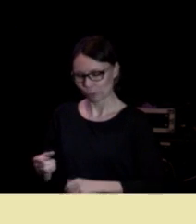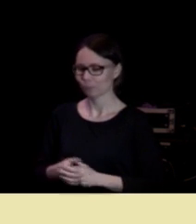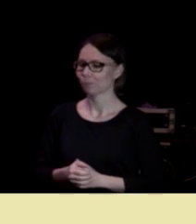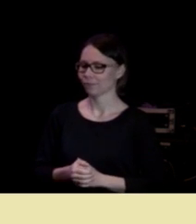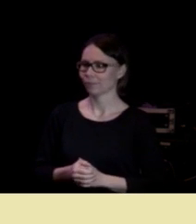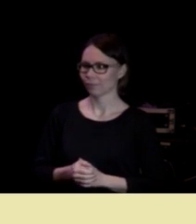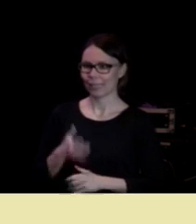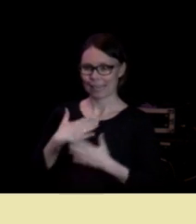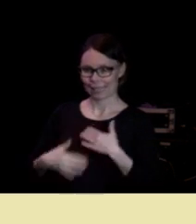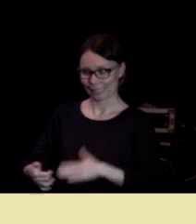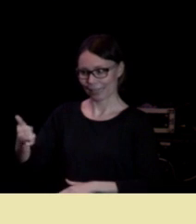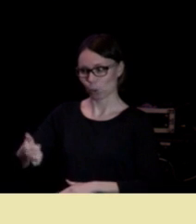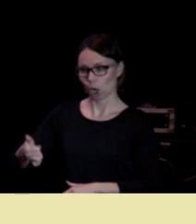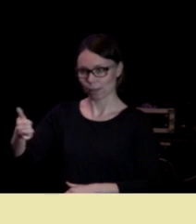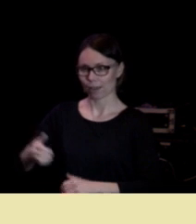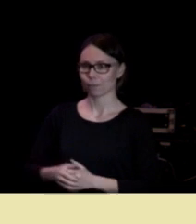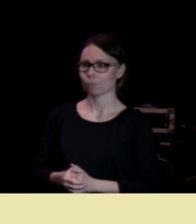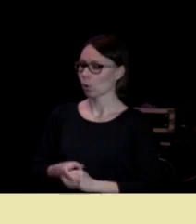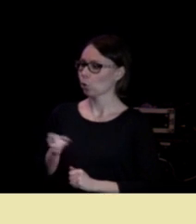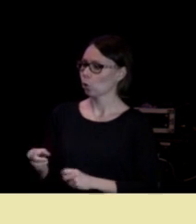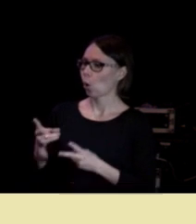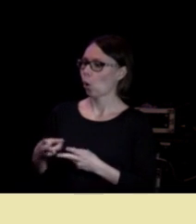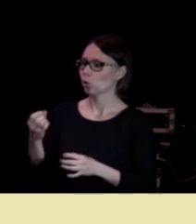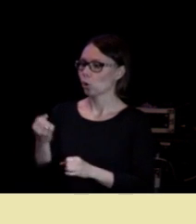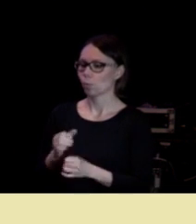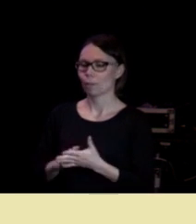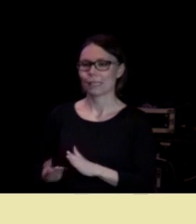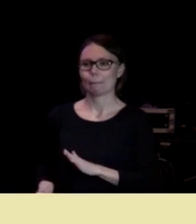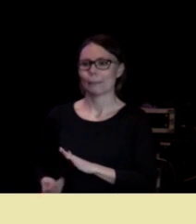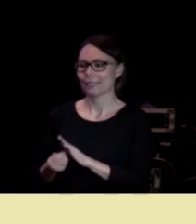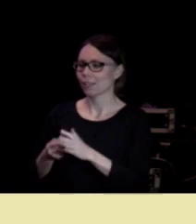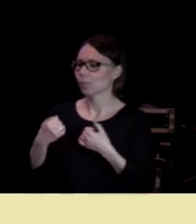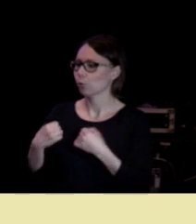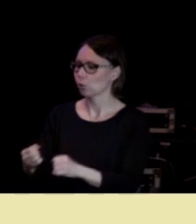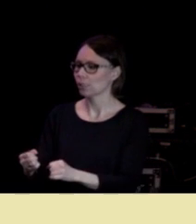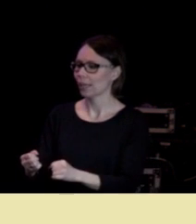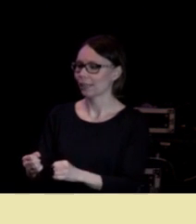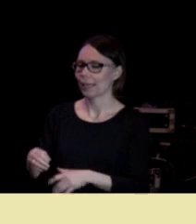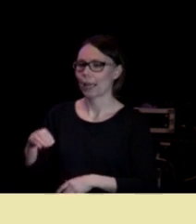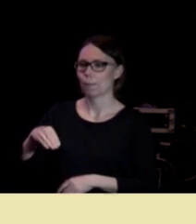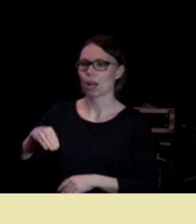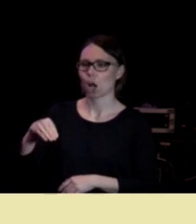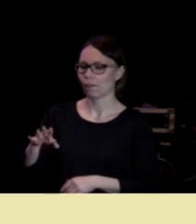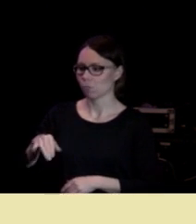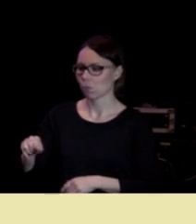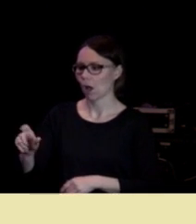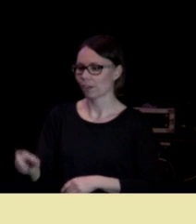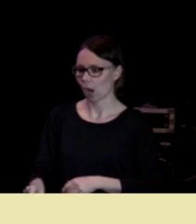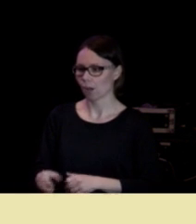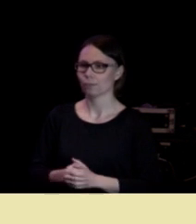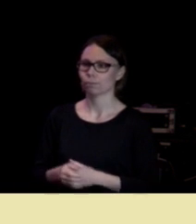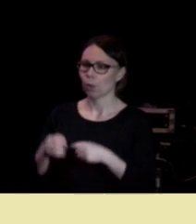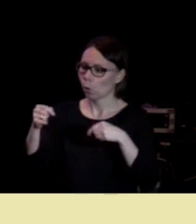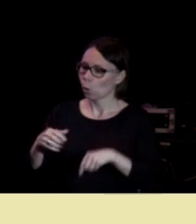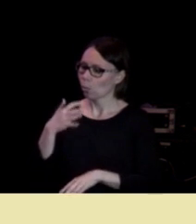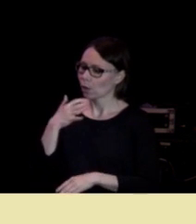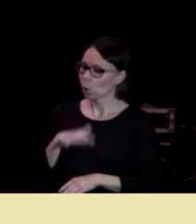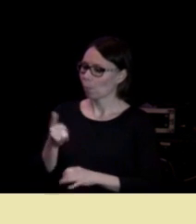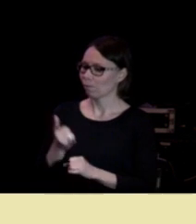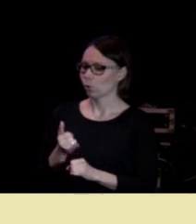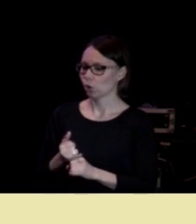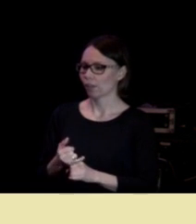i helsedirektoratet, og har også jobbet med et bistandsprosjekt i Malawi i Afrika. Nå skal hun snakke om